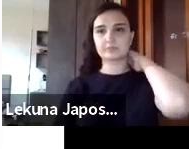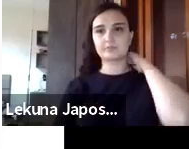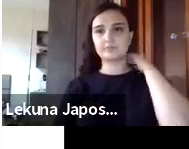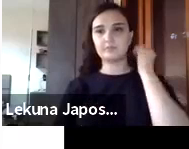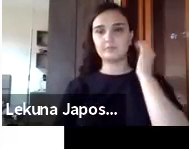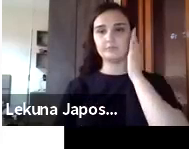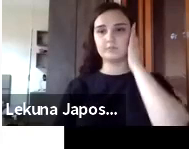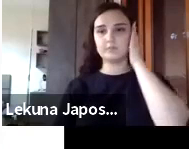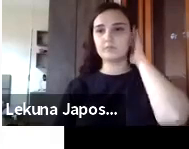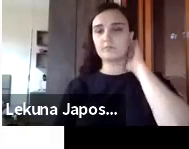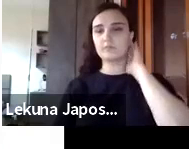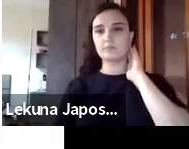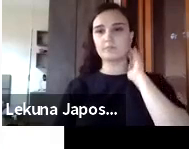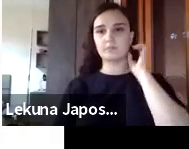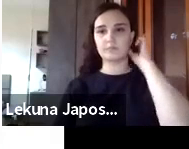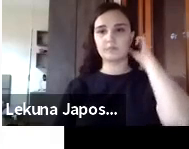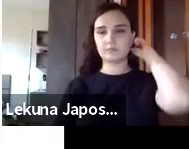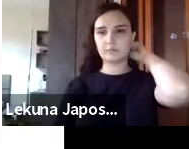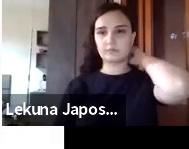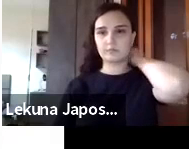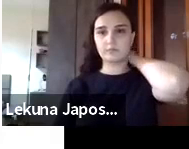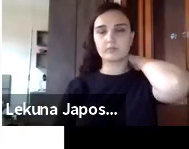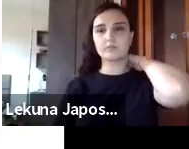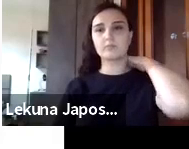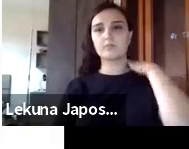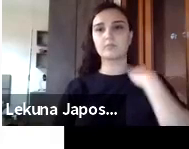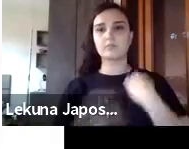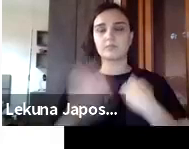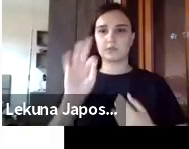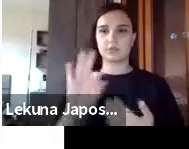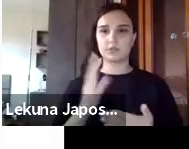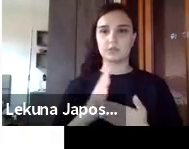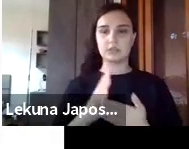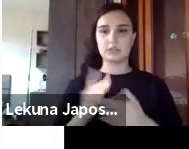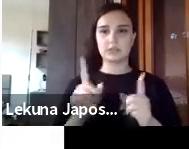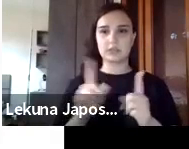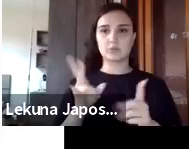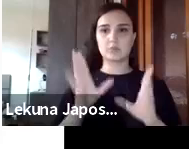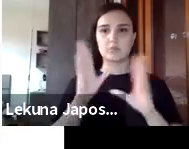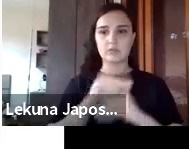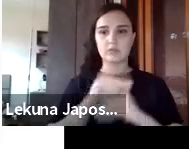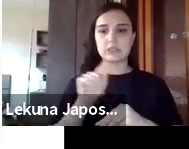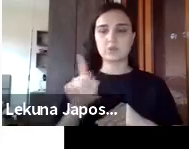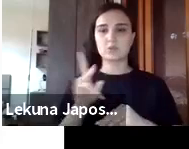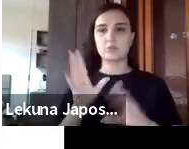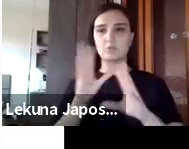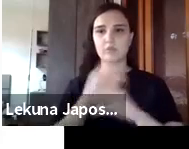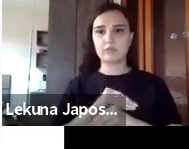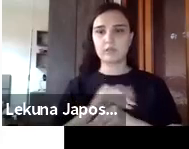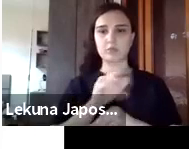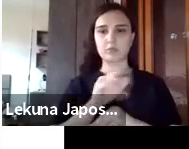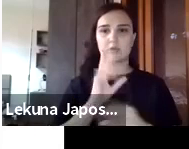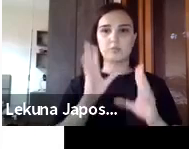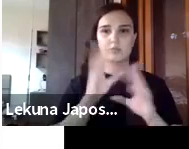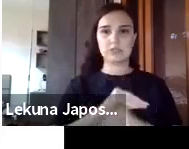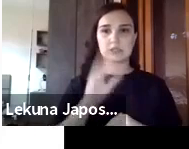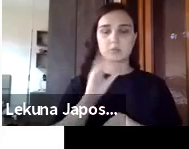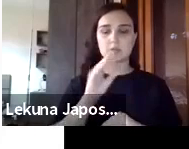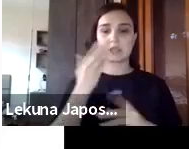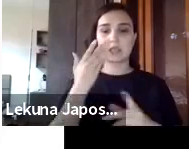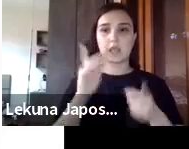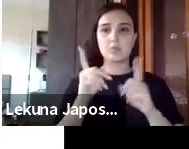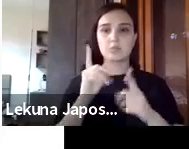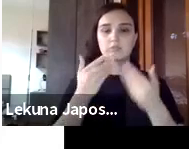ამაში იგულისხმება, რომ ესეთი ხშირად არის ხოლმე, რომ ესეც უნდა მოვასწრო, ესეც უნდა მოვასწრო და რეალურად რომ ჩაედიოთ,